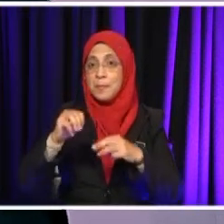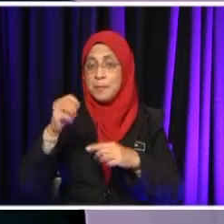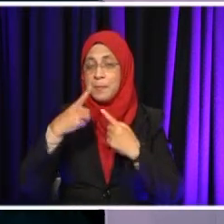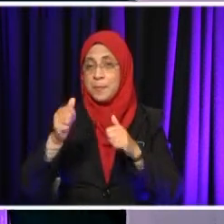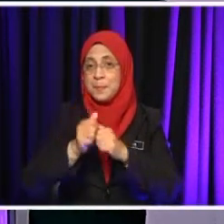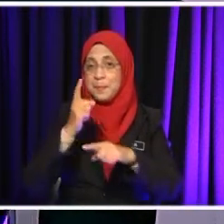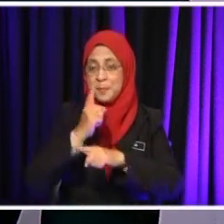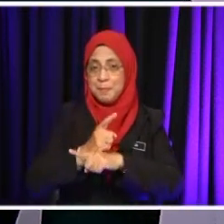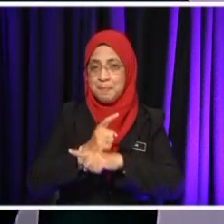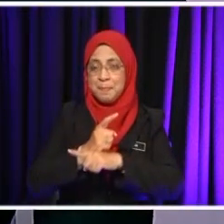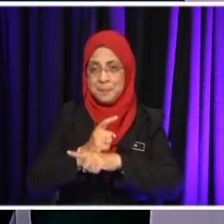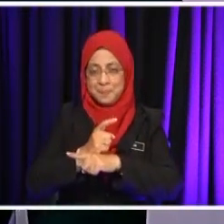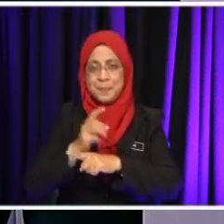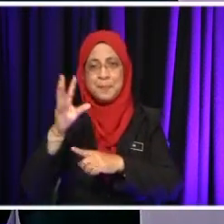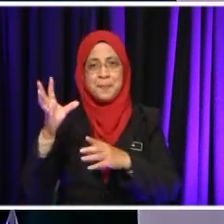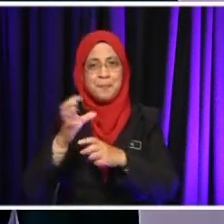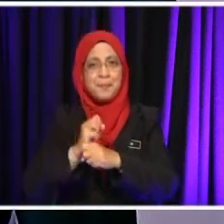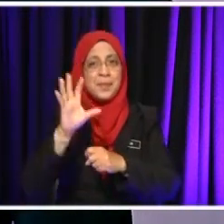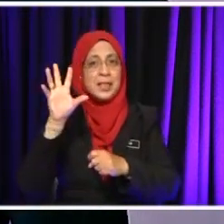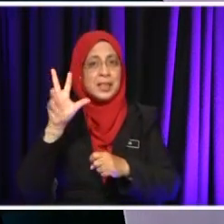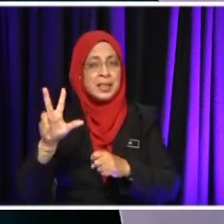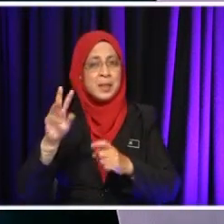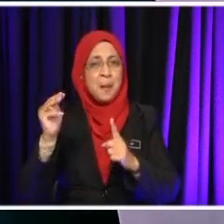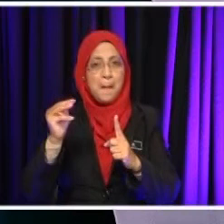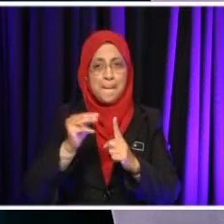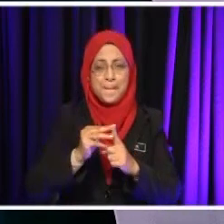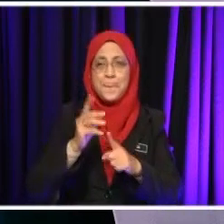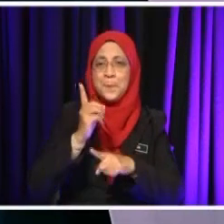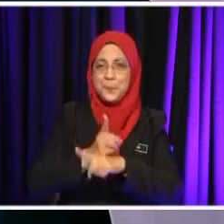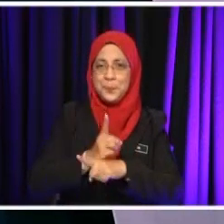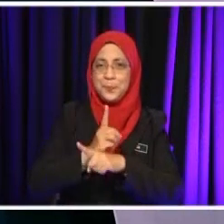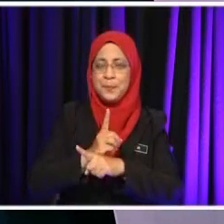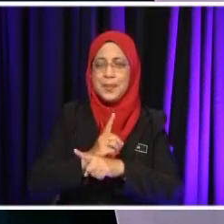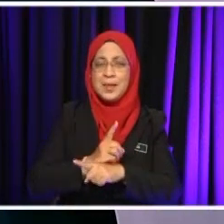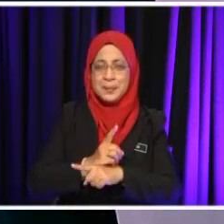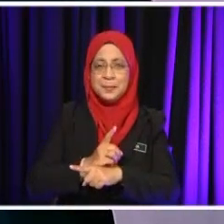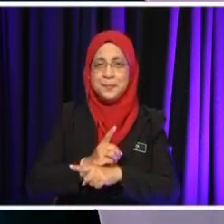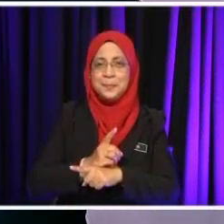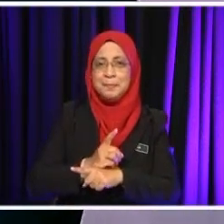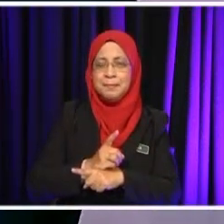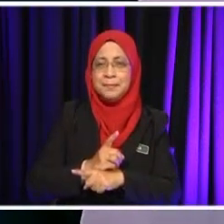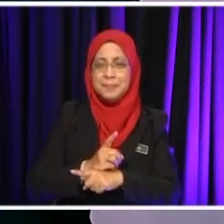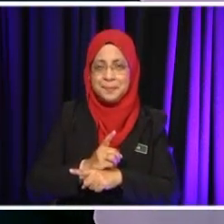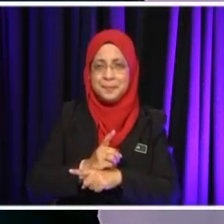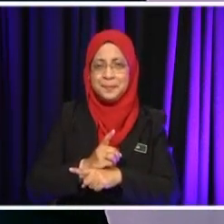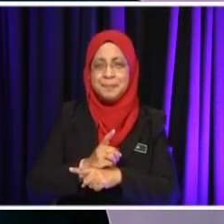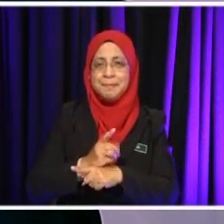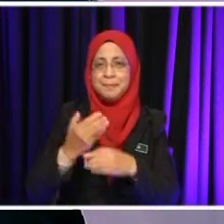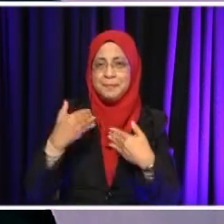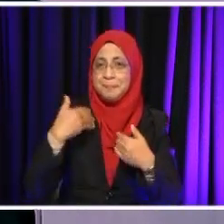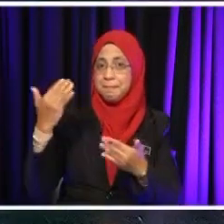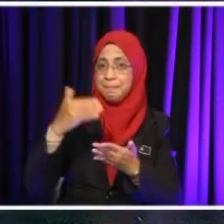ketika dapat tiga markalah Oke Betul lah satu bintang untuk Fika tapi nanti dulu